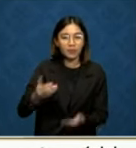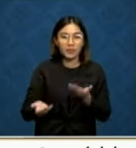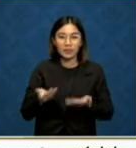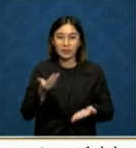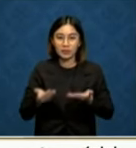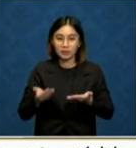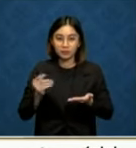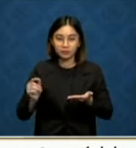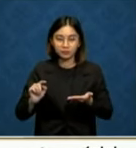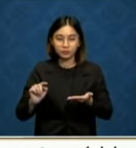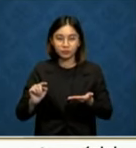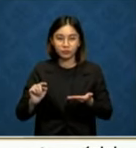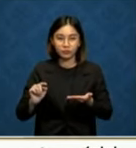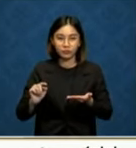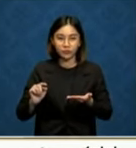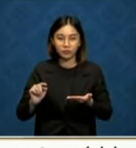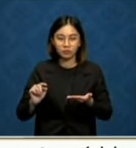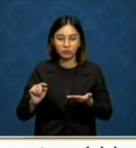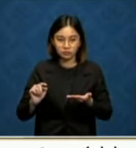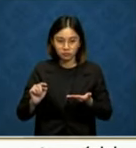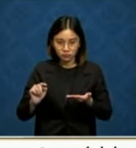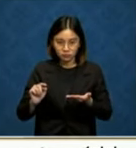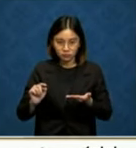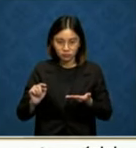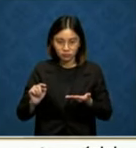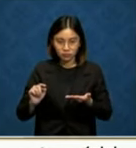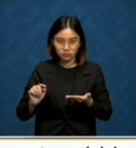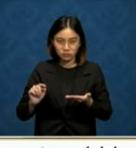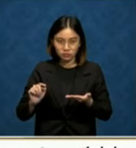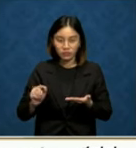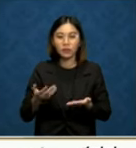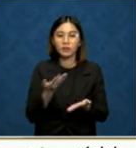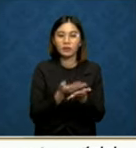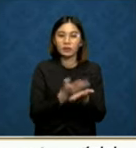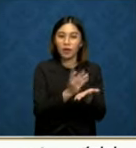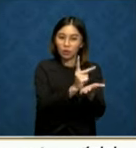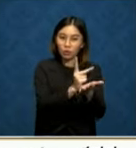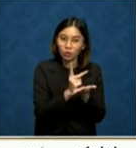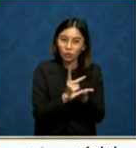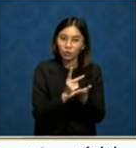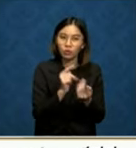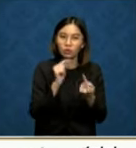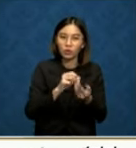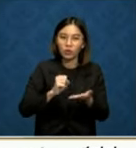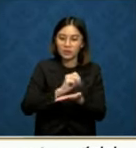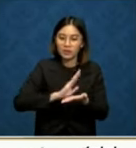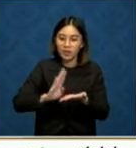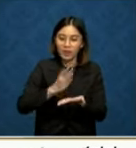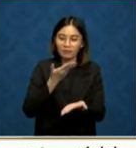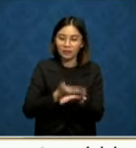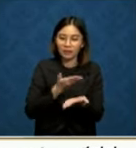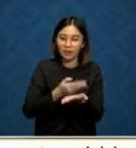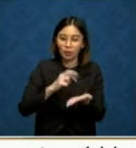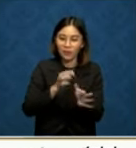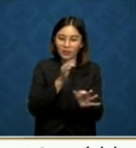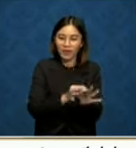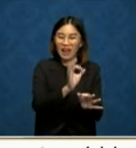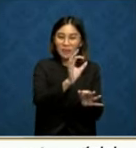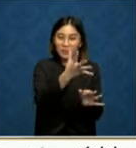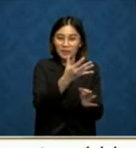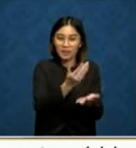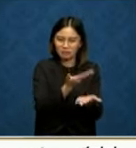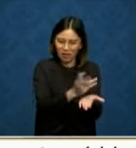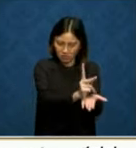หรือกรณีของการกู้ยืมเงินจากสถาบัการเงินที่ไม่ใช่ธนาคาร